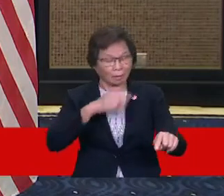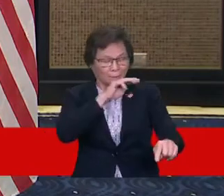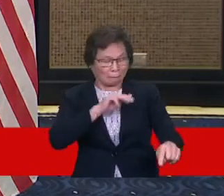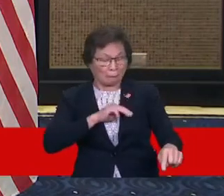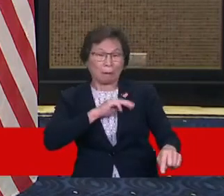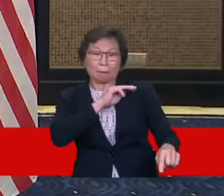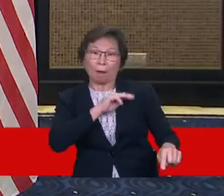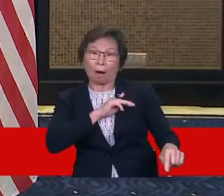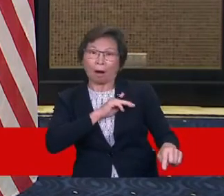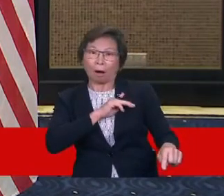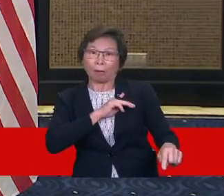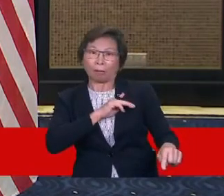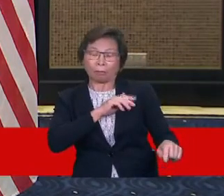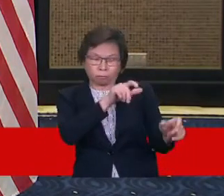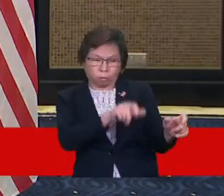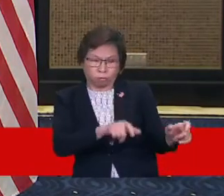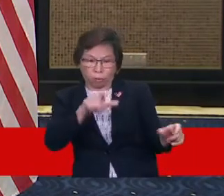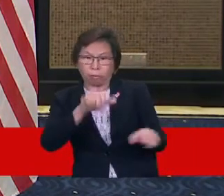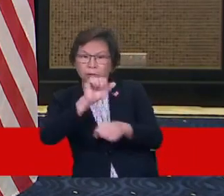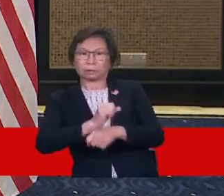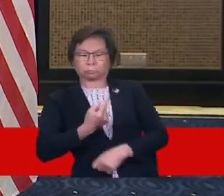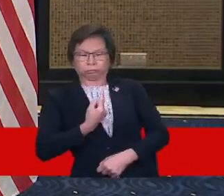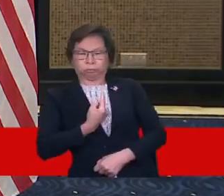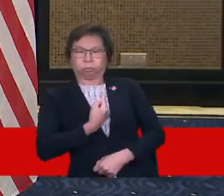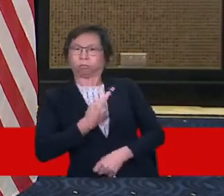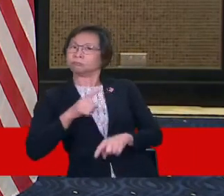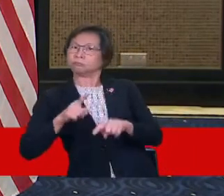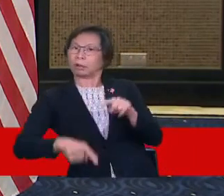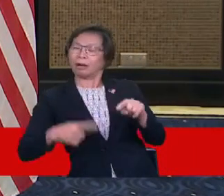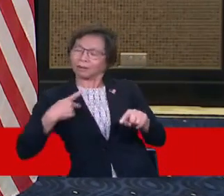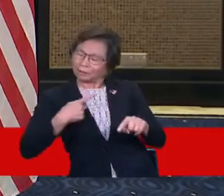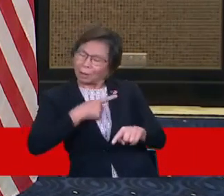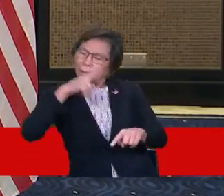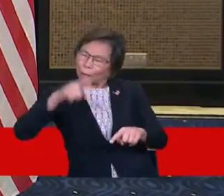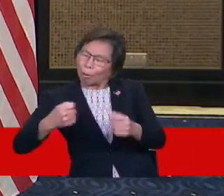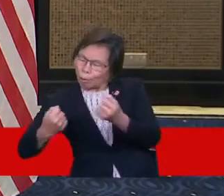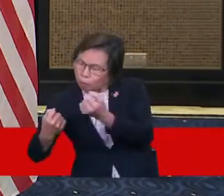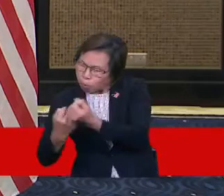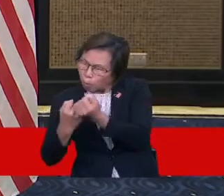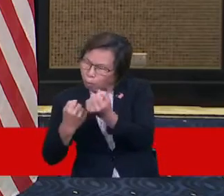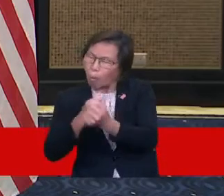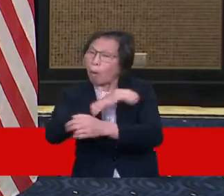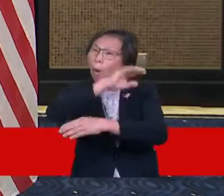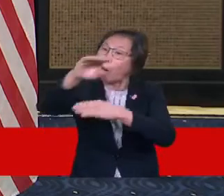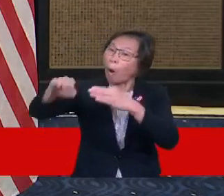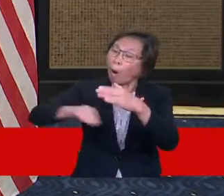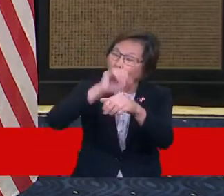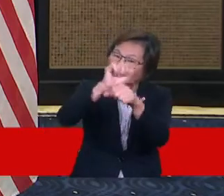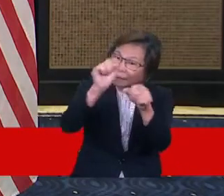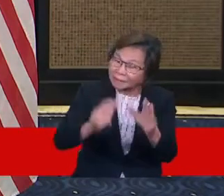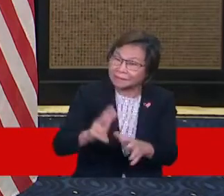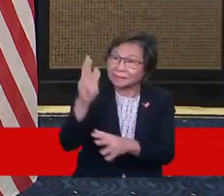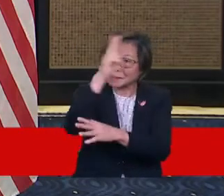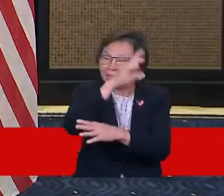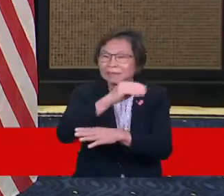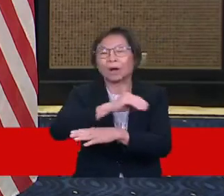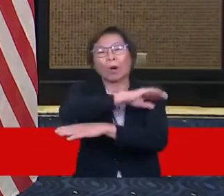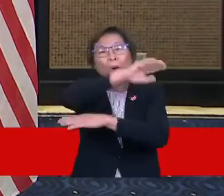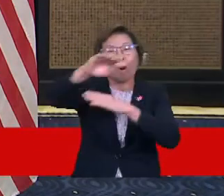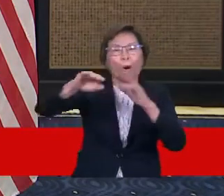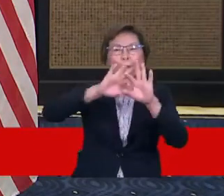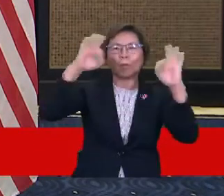bersendirian kami memerlukan dukungan semua penjawat awam dan seluruh keluarga